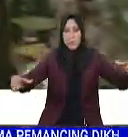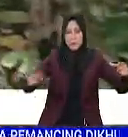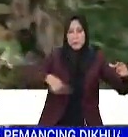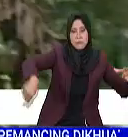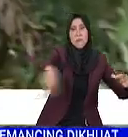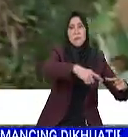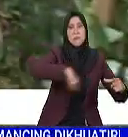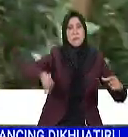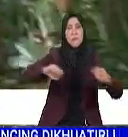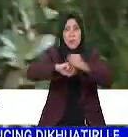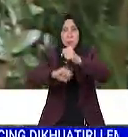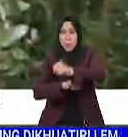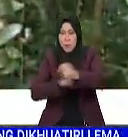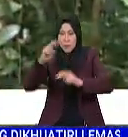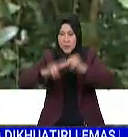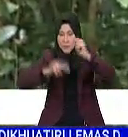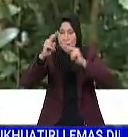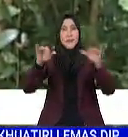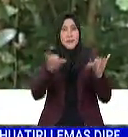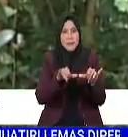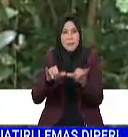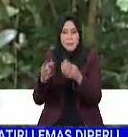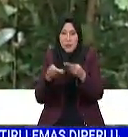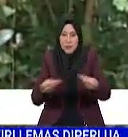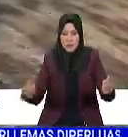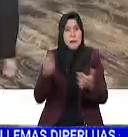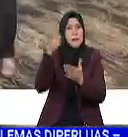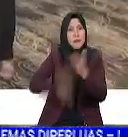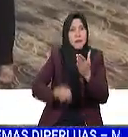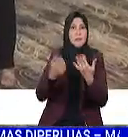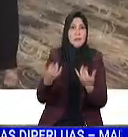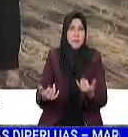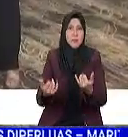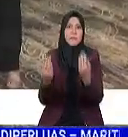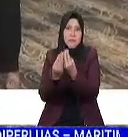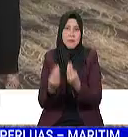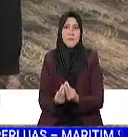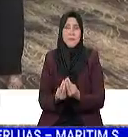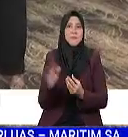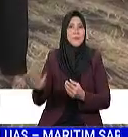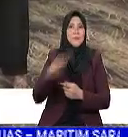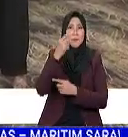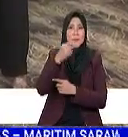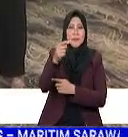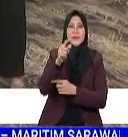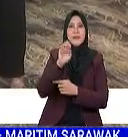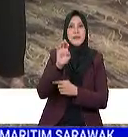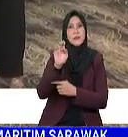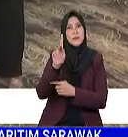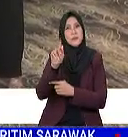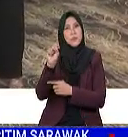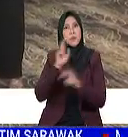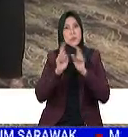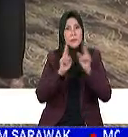tanaman struktur binaan dan says tanah mengikuti nilai semasa beliau menyatakan demikian dalam teks ucapannya yang